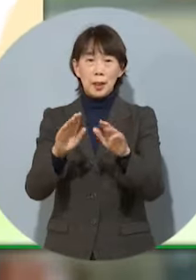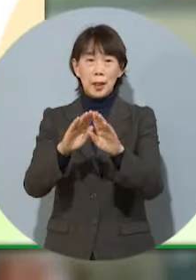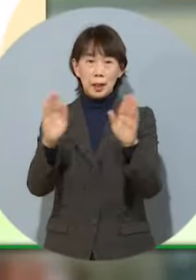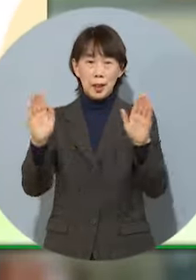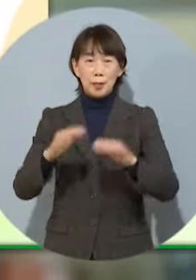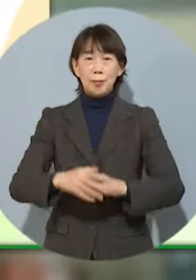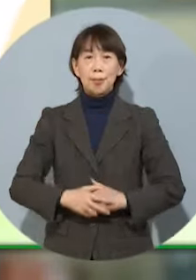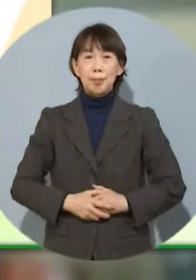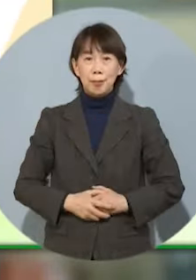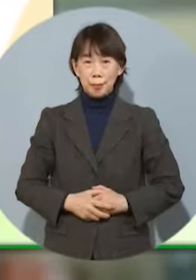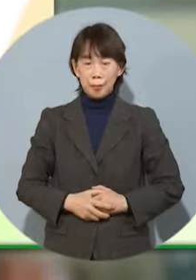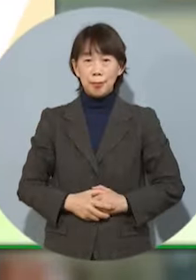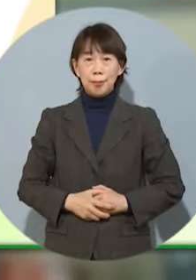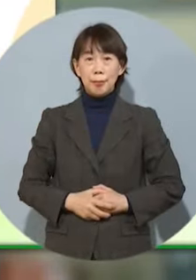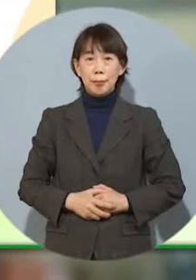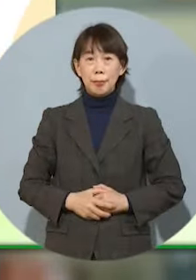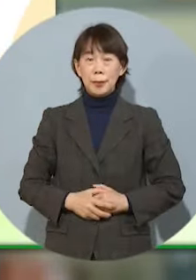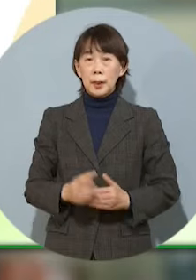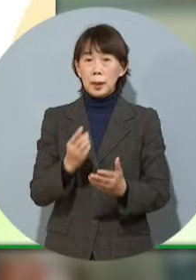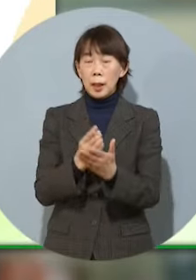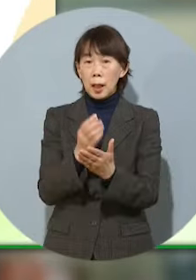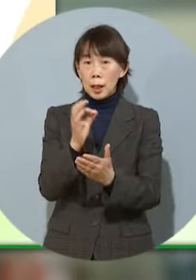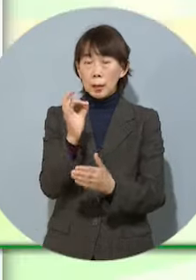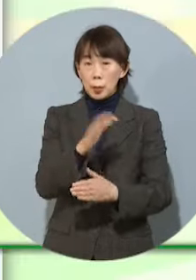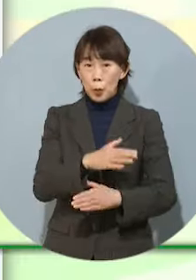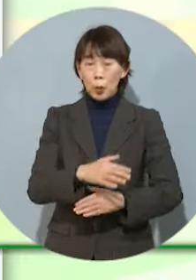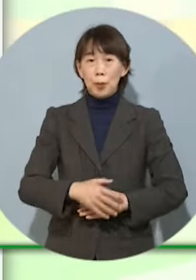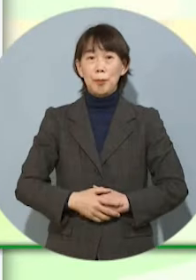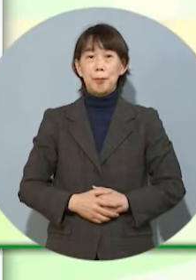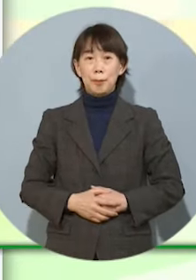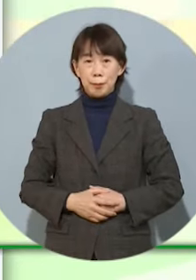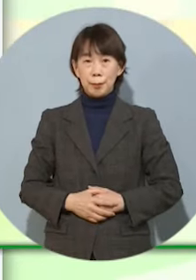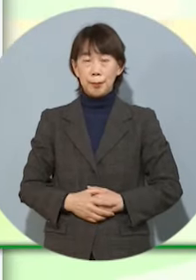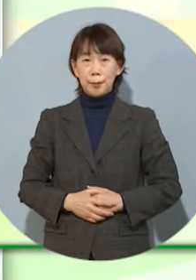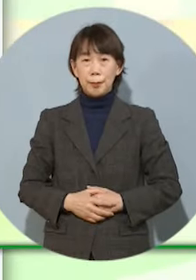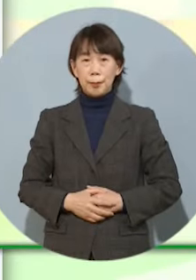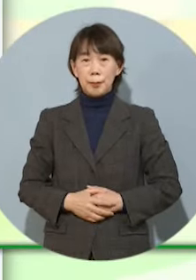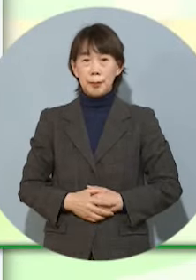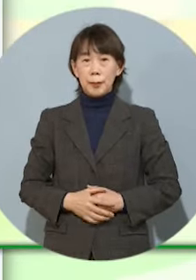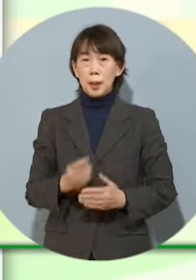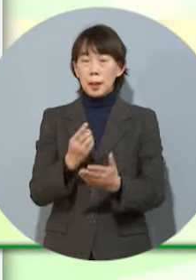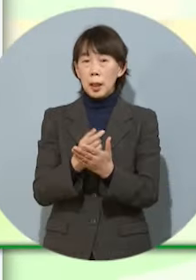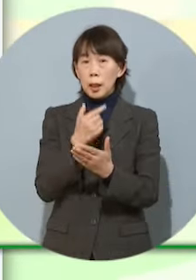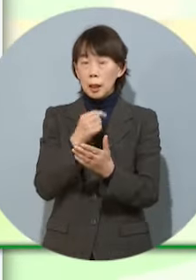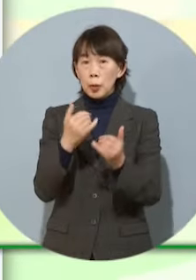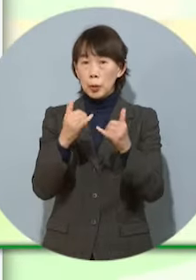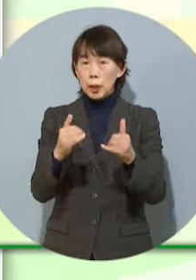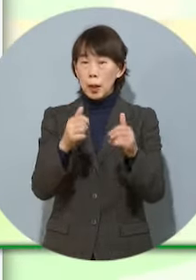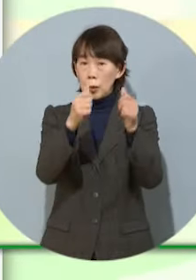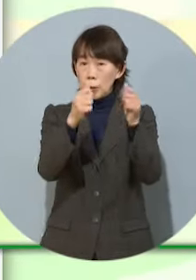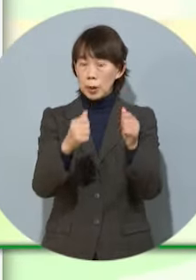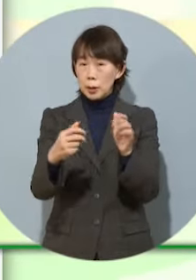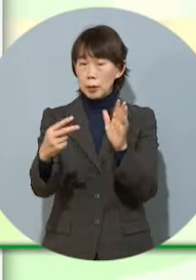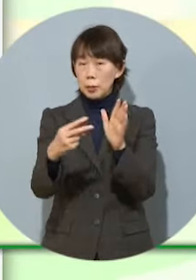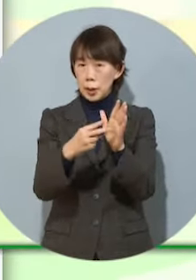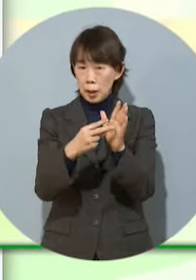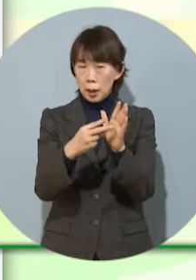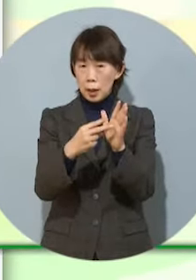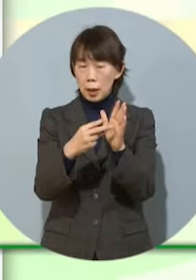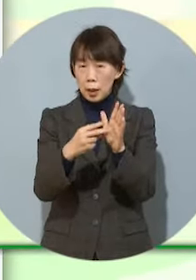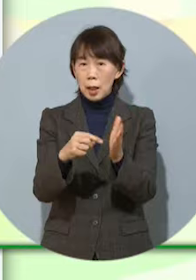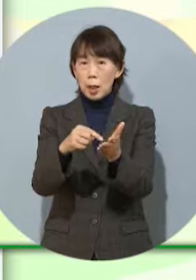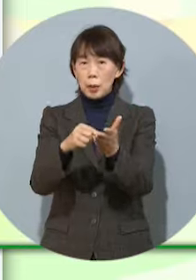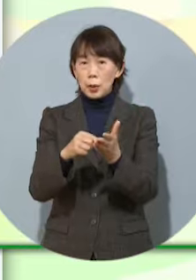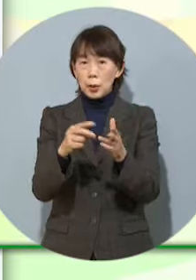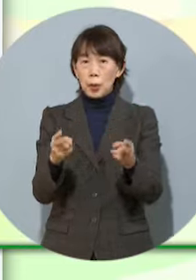催します。参加費は無料です。参加を希望する人はホームページの申し